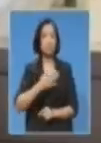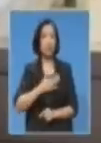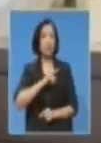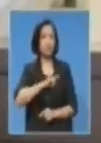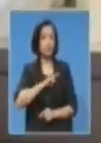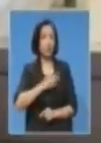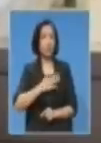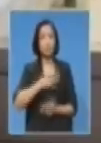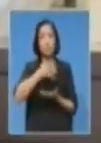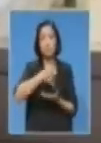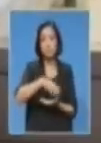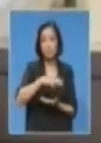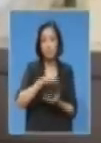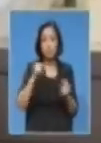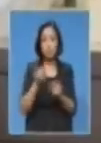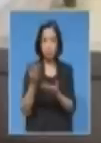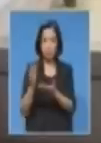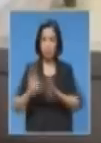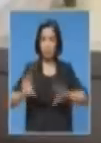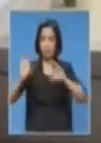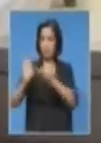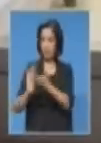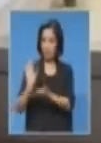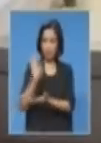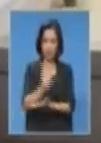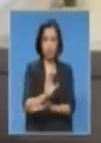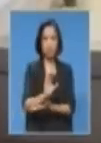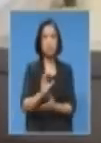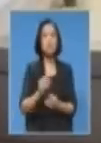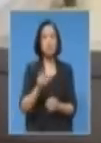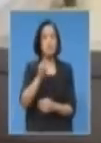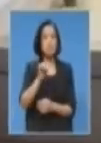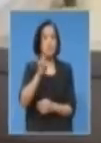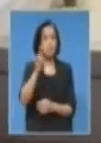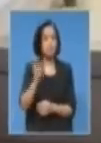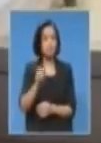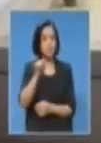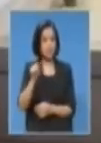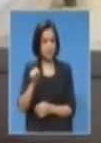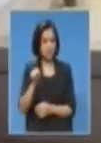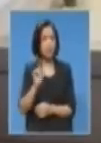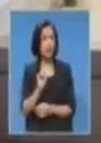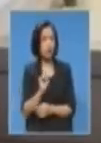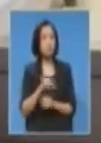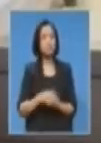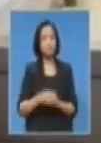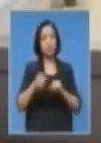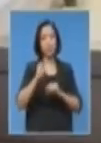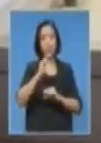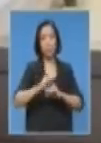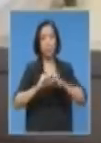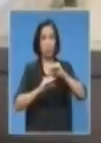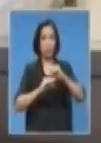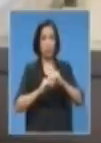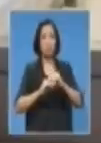าในการลงทุนภาครัฐที่เติบโต 37% นี้เนี่ยเราก็ต้องบอกว่าโครงการใหญ่ๆ